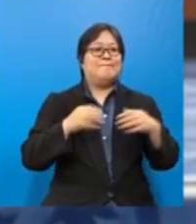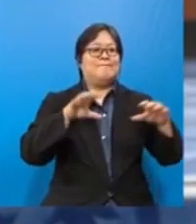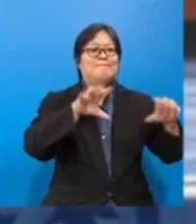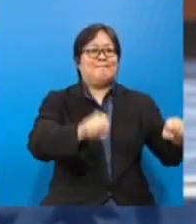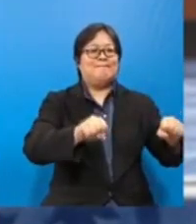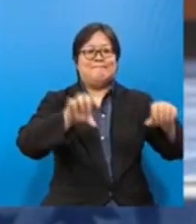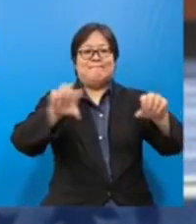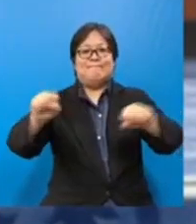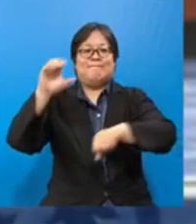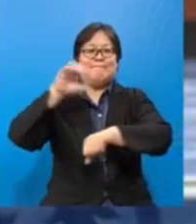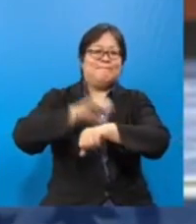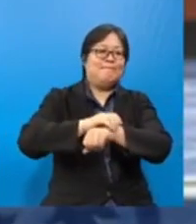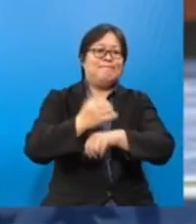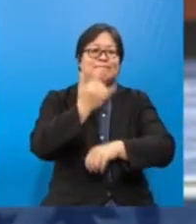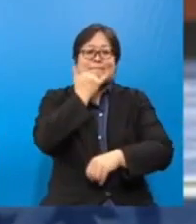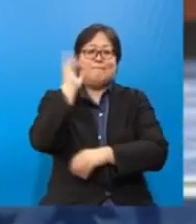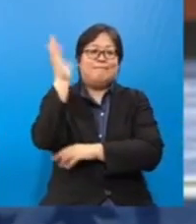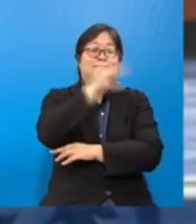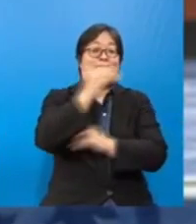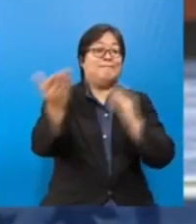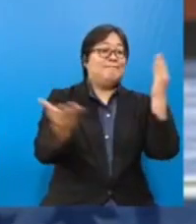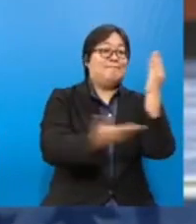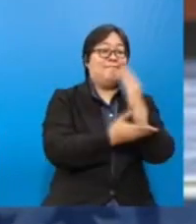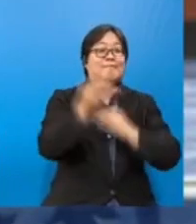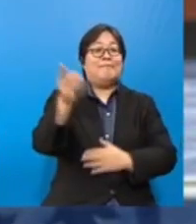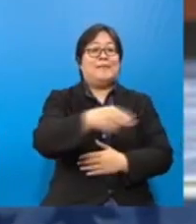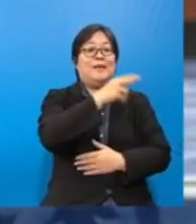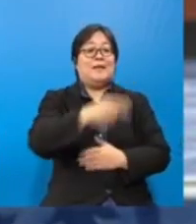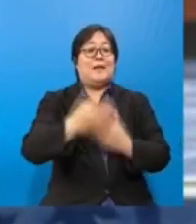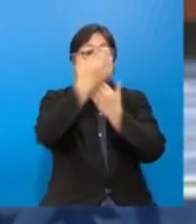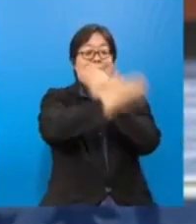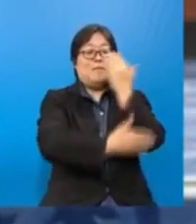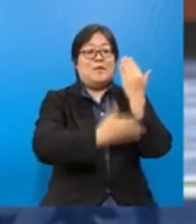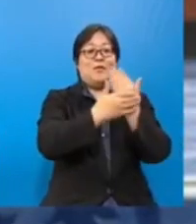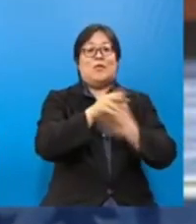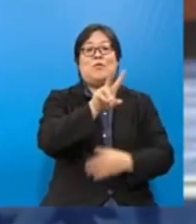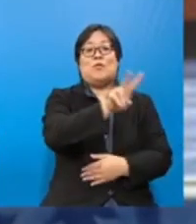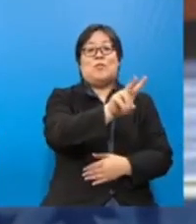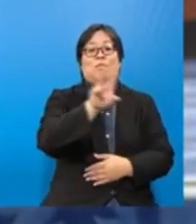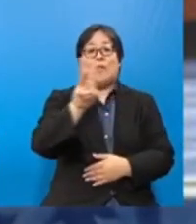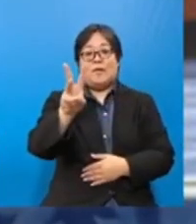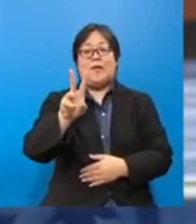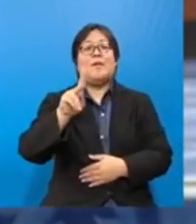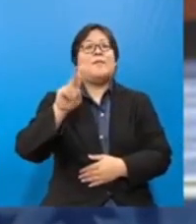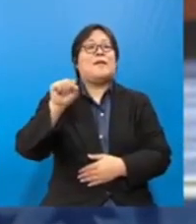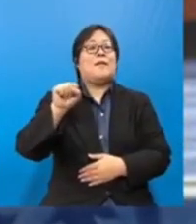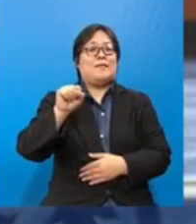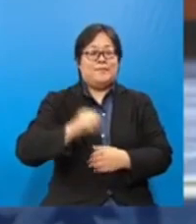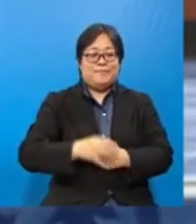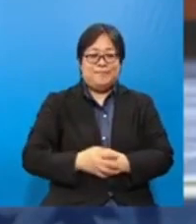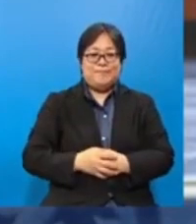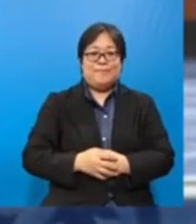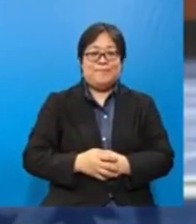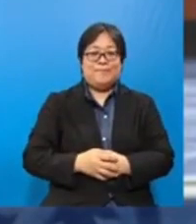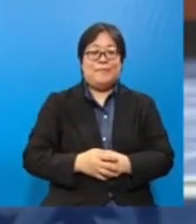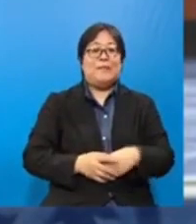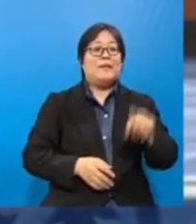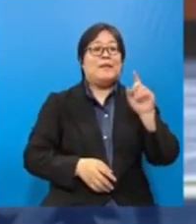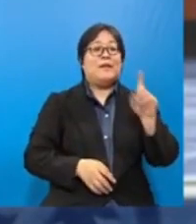kapan untuk kesalahan hutan dan juga pembalap haram Semenanjung 26 cash pemalak haram